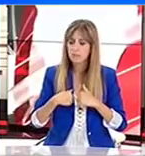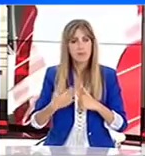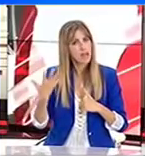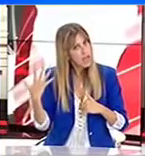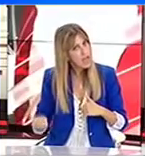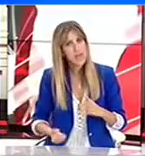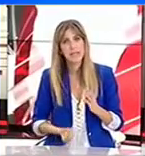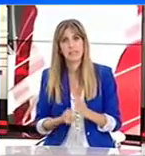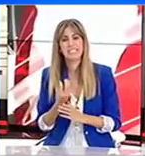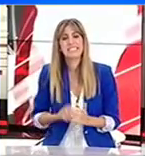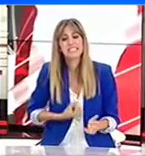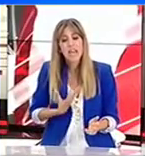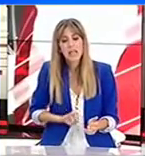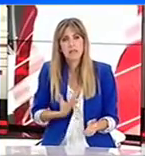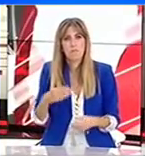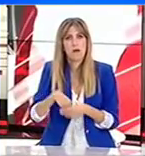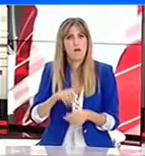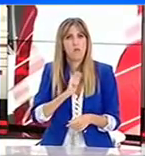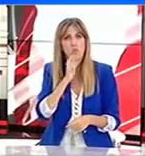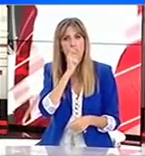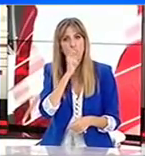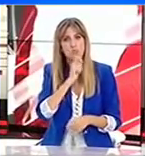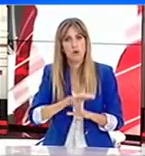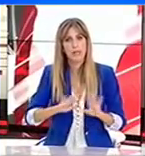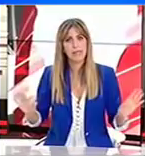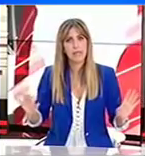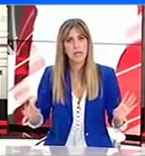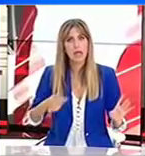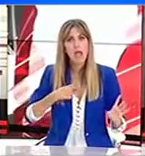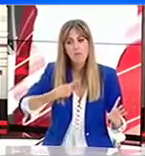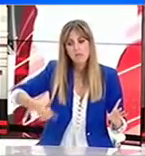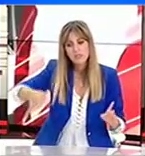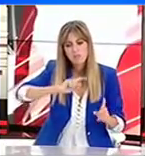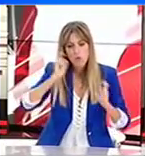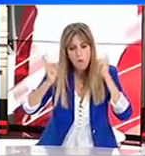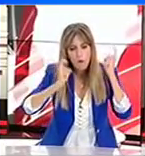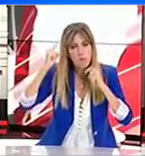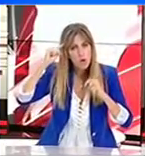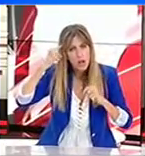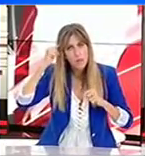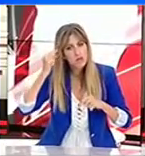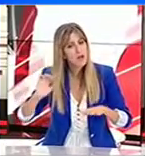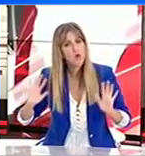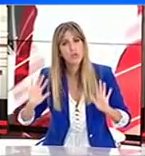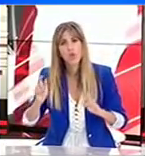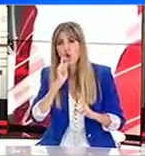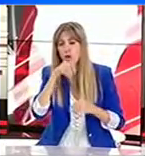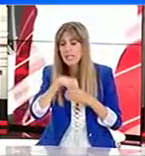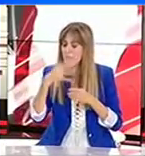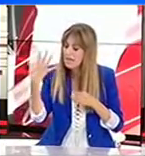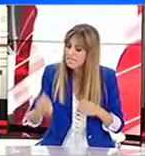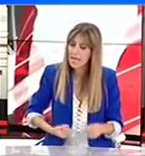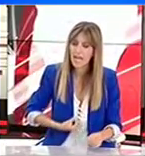ότι σε ό,τι αφορά τον Υπουργό Προστασίας του Πολίτη, τον αναπληρωτή Υπουργό, που θεωρώ